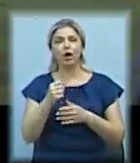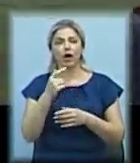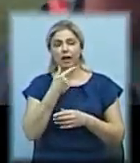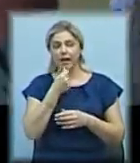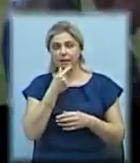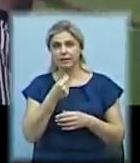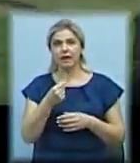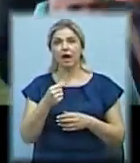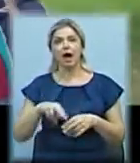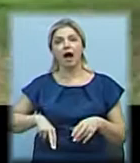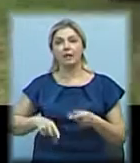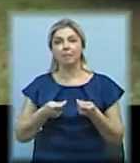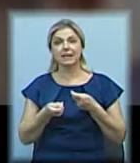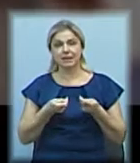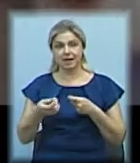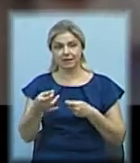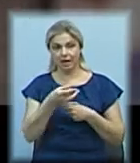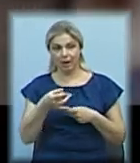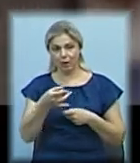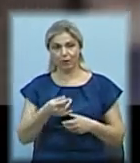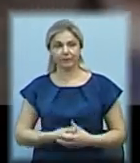на сходах адміністрації району.